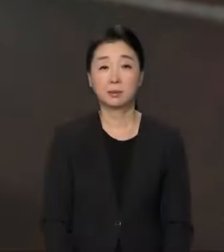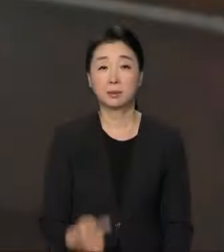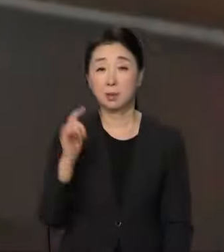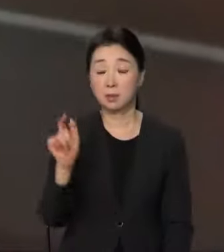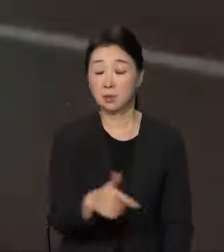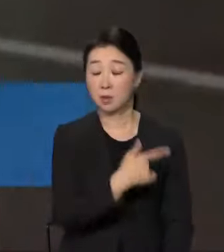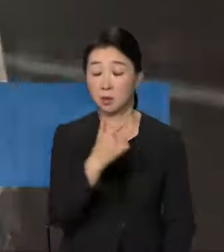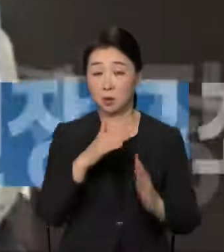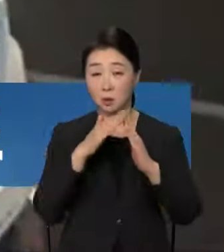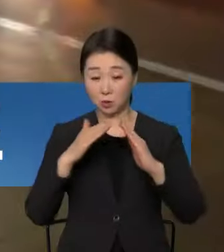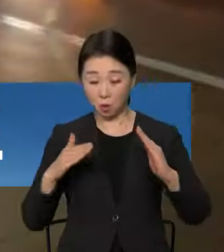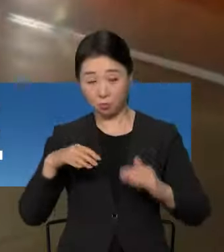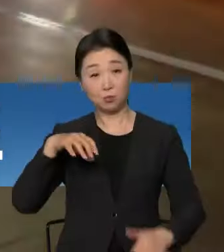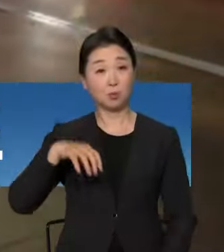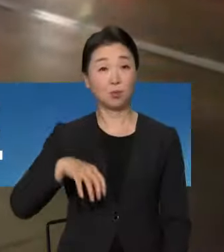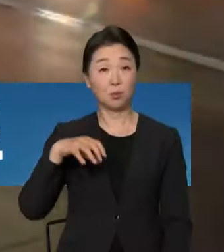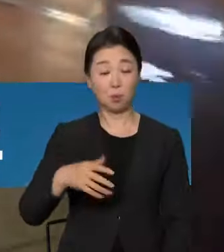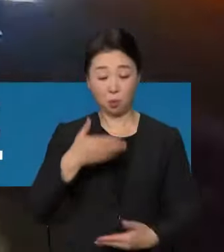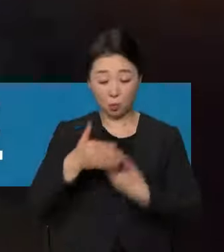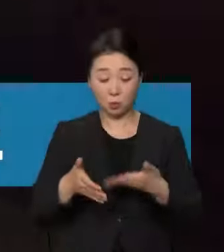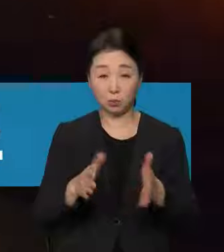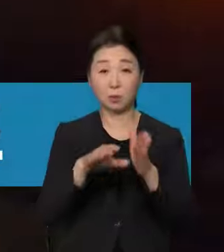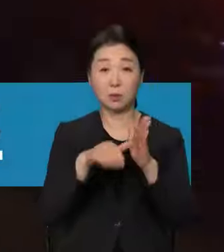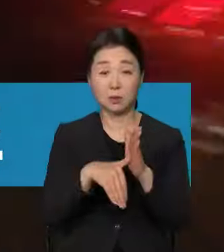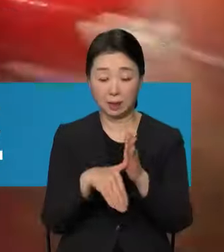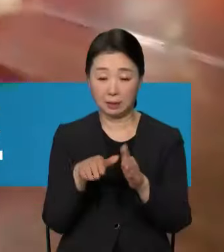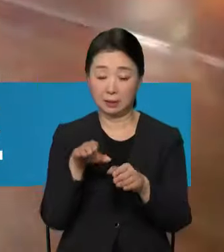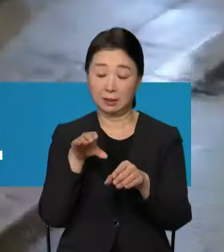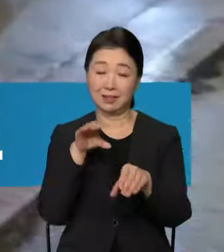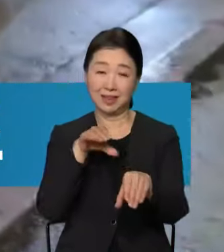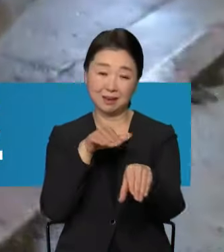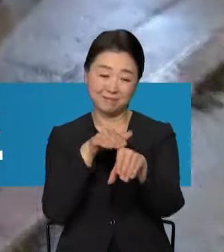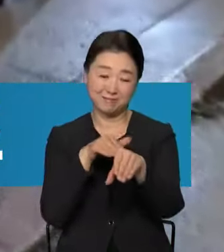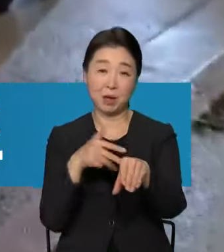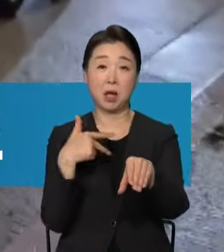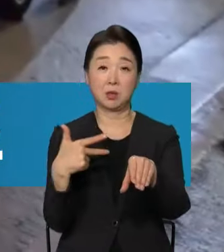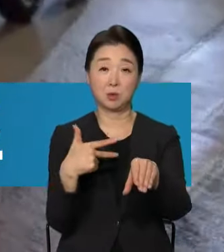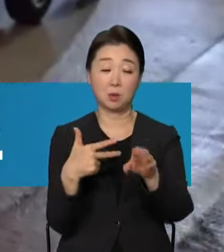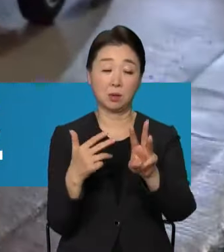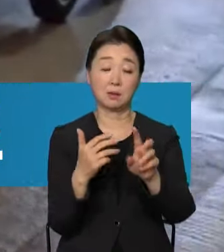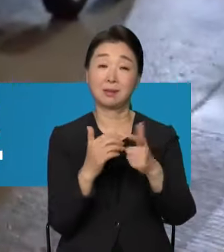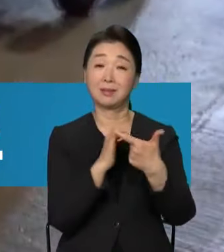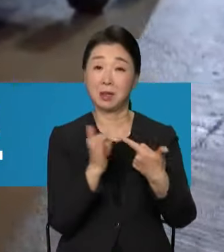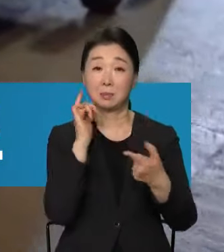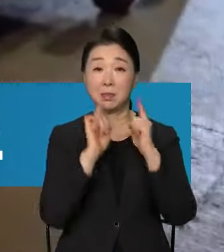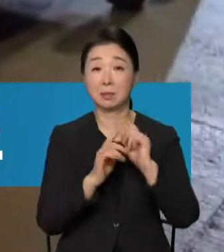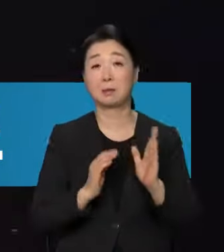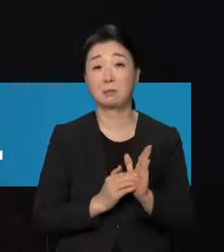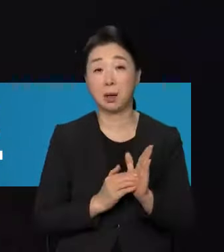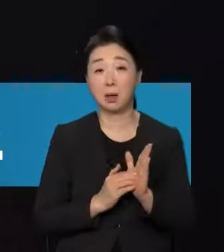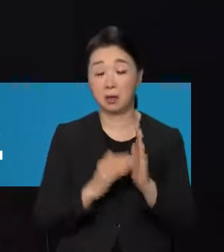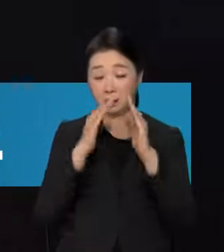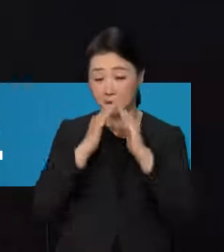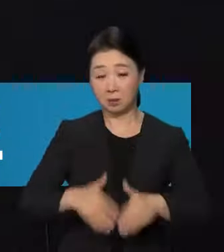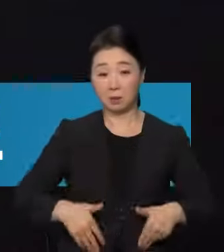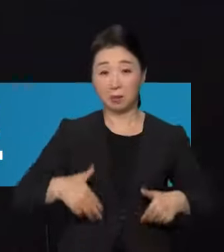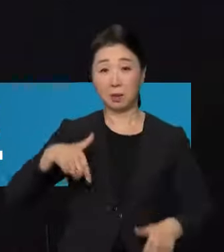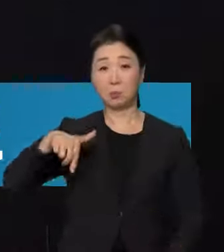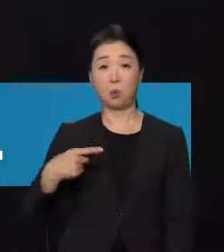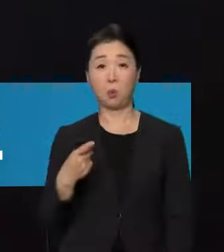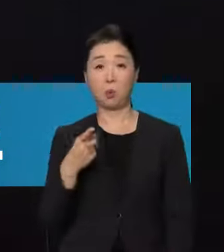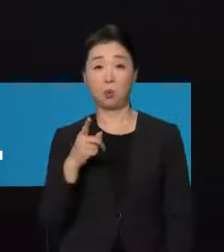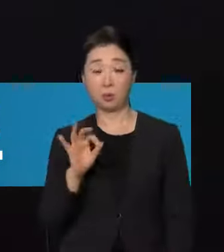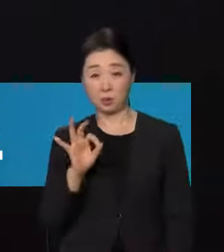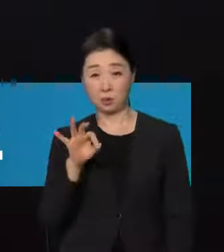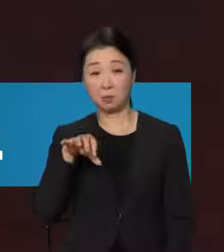어제 저녁 전북 전주시의 한 고속도로에서 차량 7대가 추돌해 6명이 다쳤습니다. 전남 고흥에선 바다에